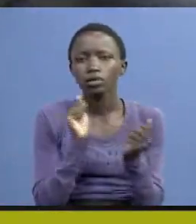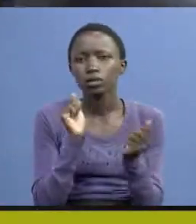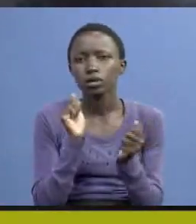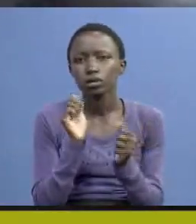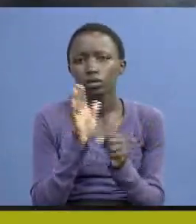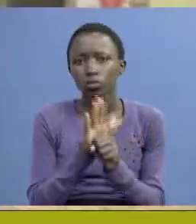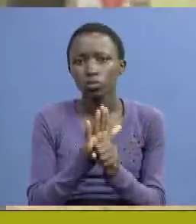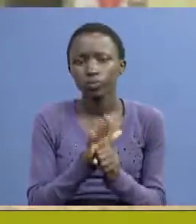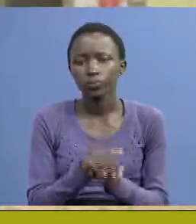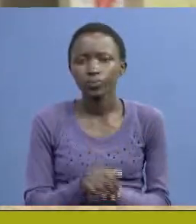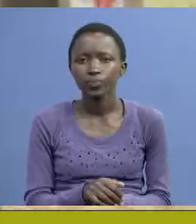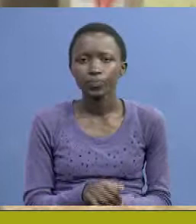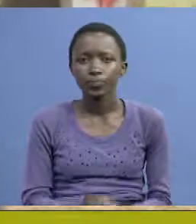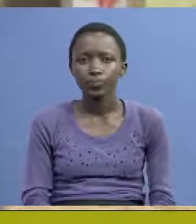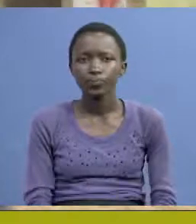za kisheria.